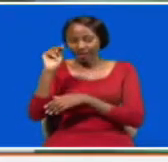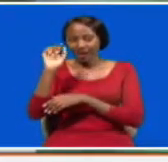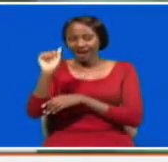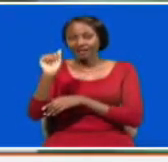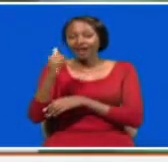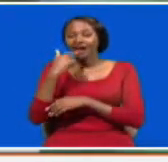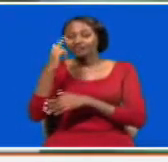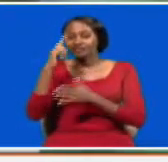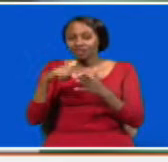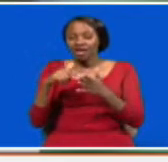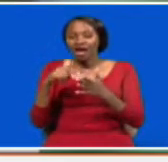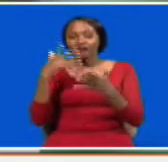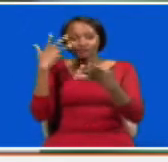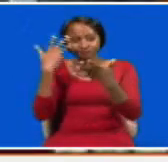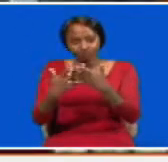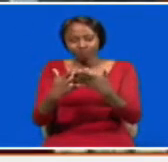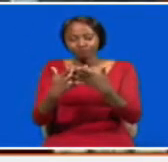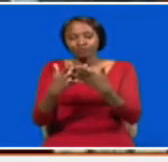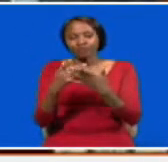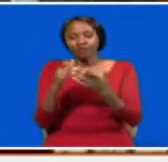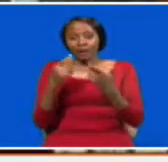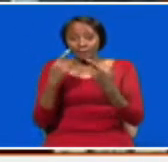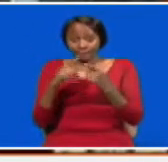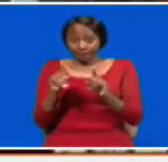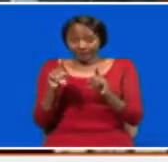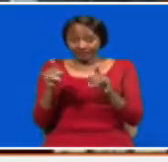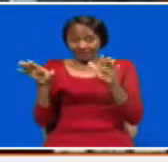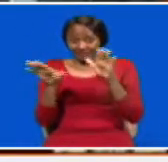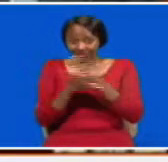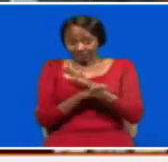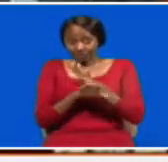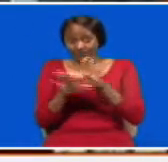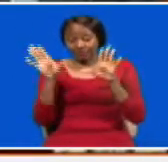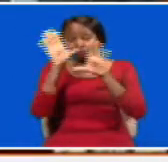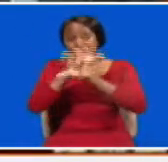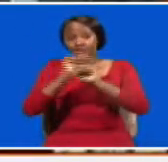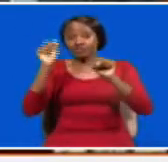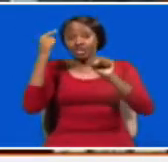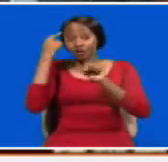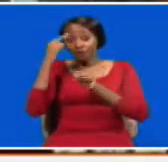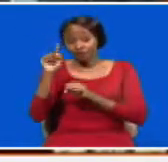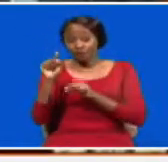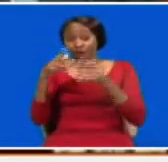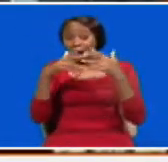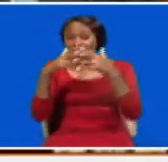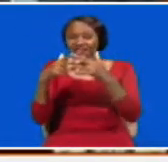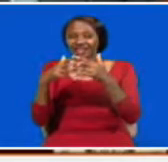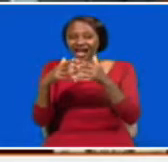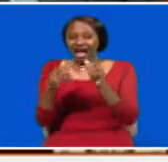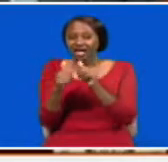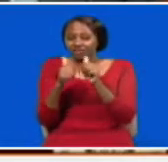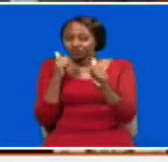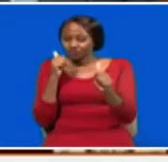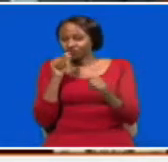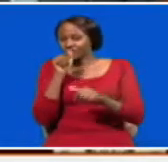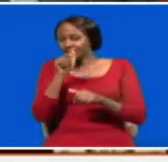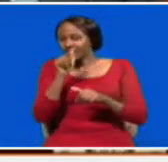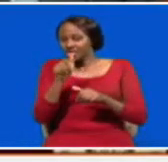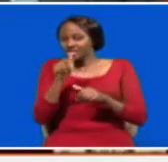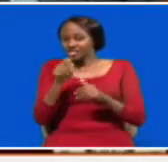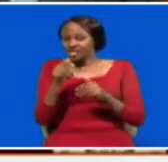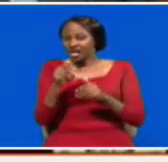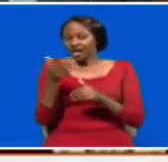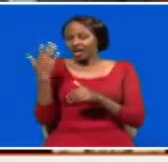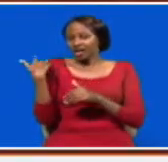wa LGBTQ. Naibu wa rais wa Marekani Kamala Harris akionekana kukashifu uamuzi huo wiki tatu